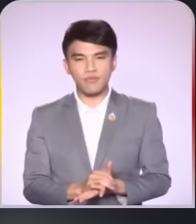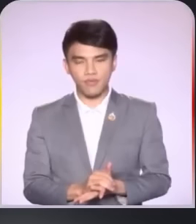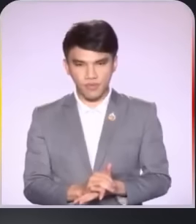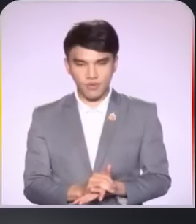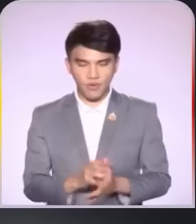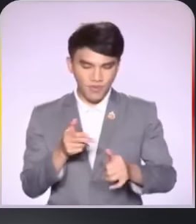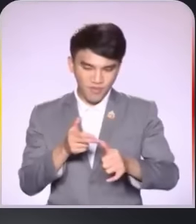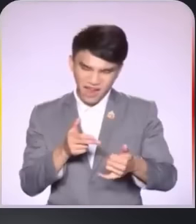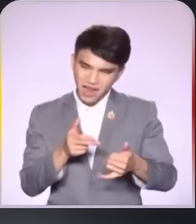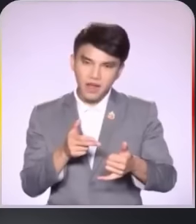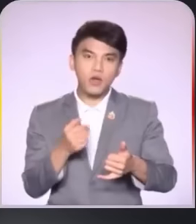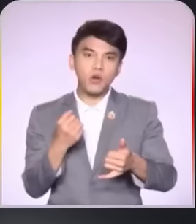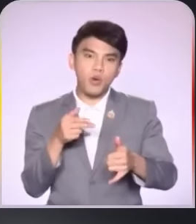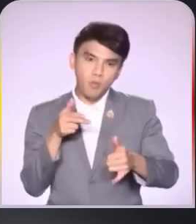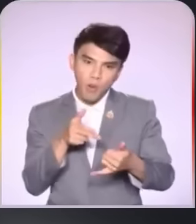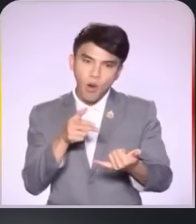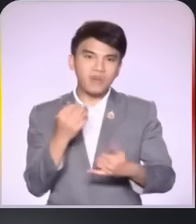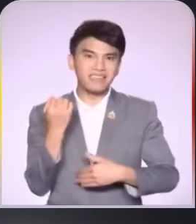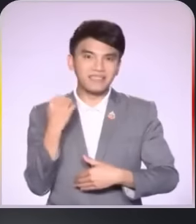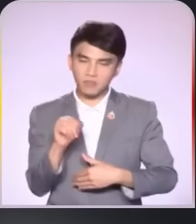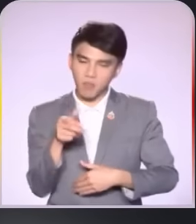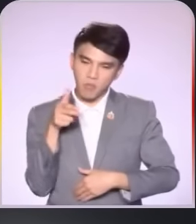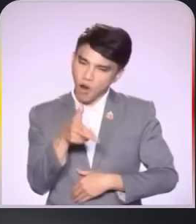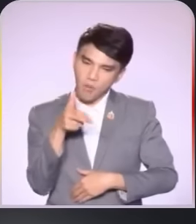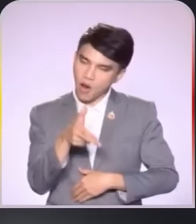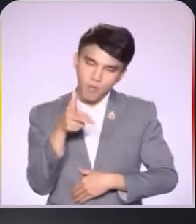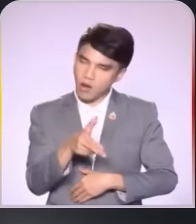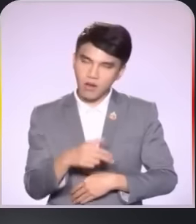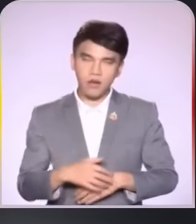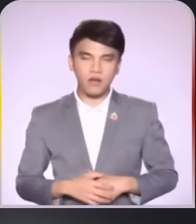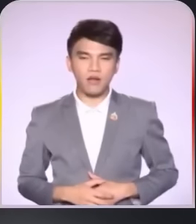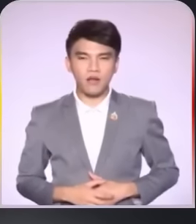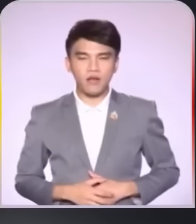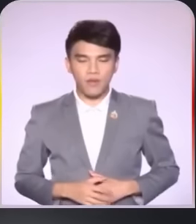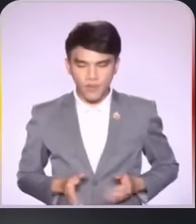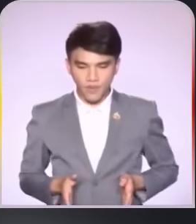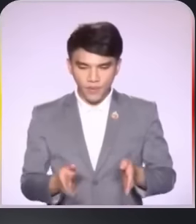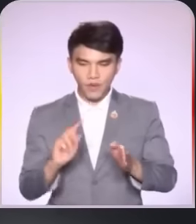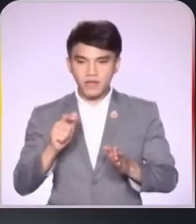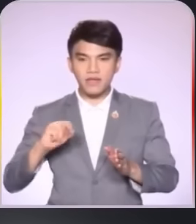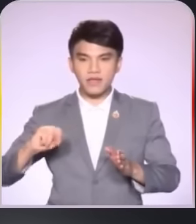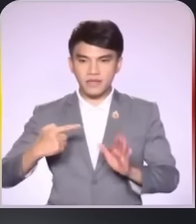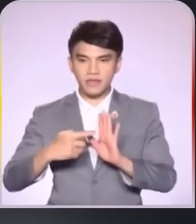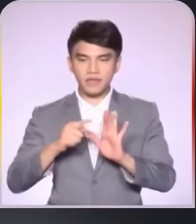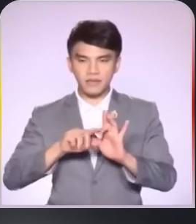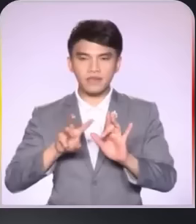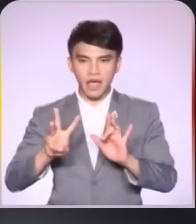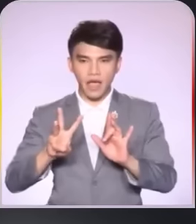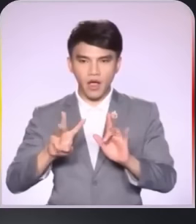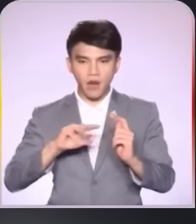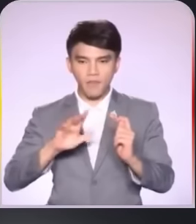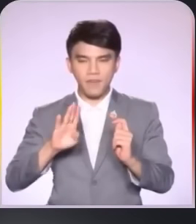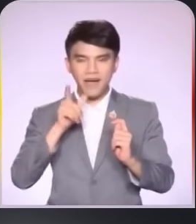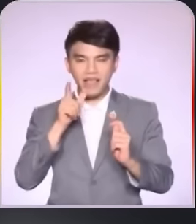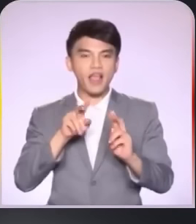แล้วจ่อยิงไปเขาบอกว่า10กว่านัดนะคะ คร ับ รัวๆยิงไปเลยเหตุการณ์เกิดขึ้นบนถนนอินแก้วตำบลบางแม่นางอำเ